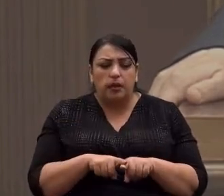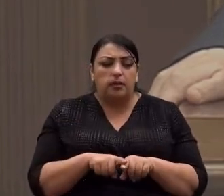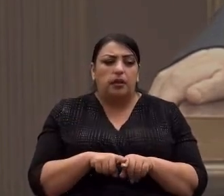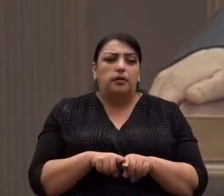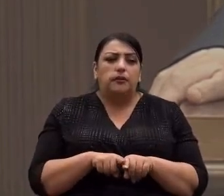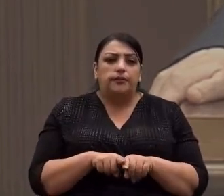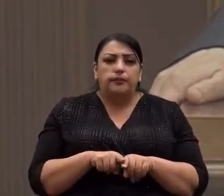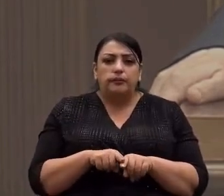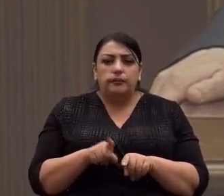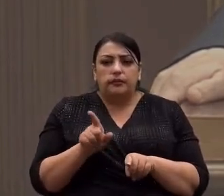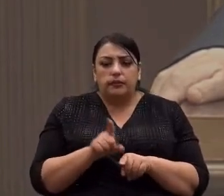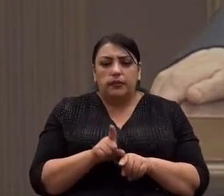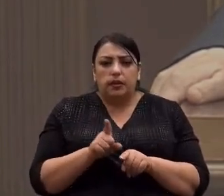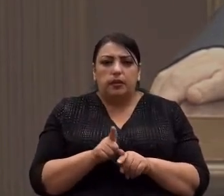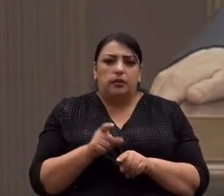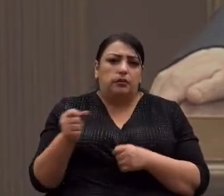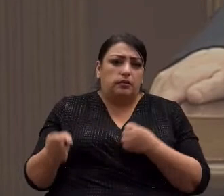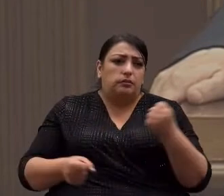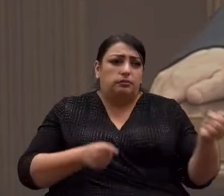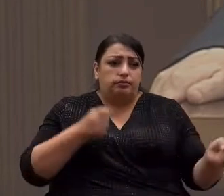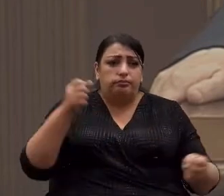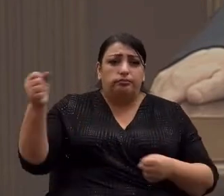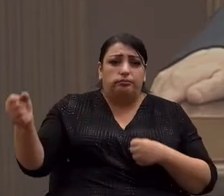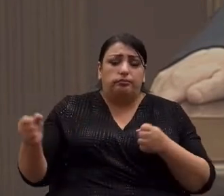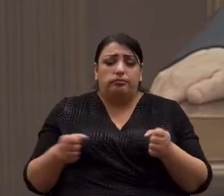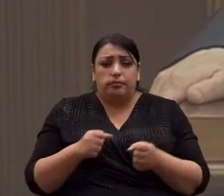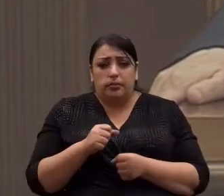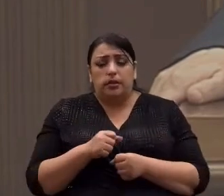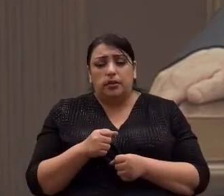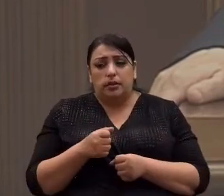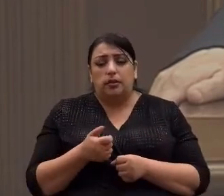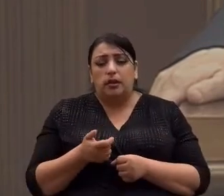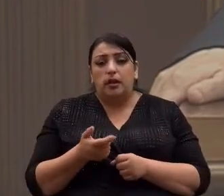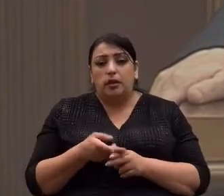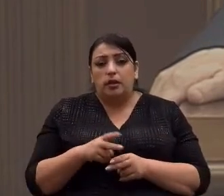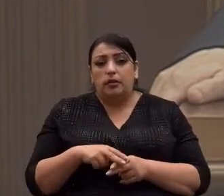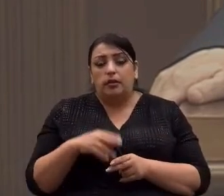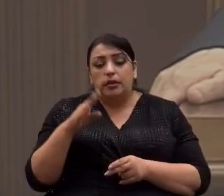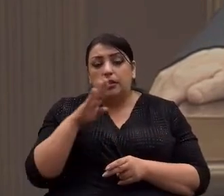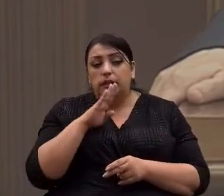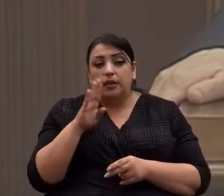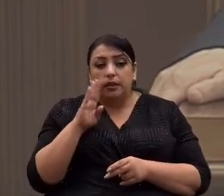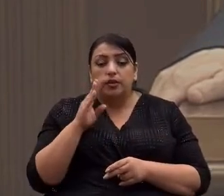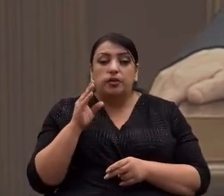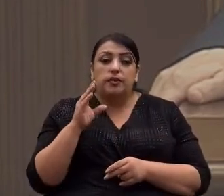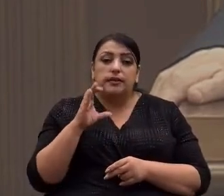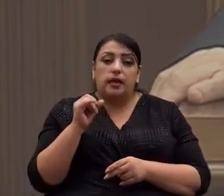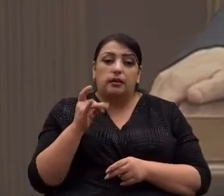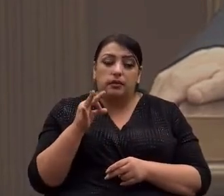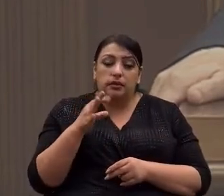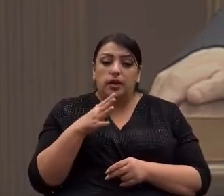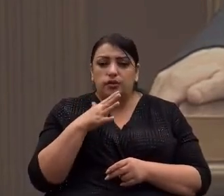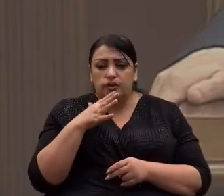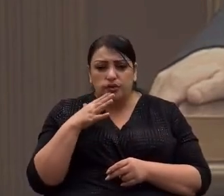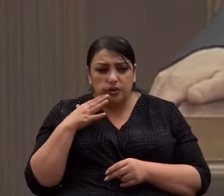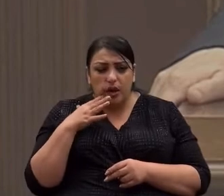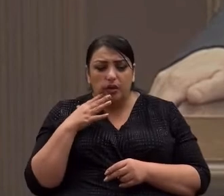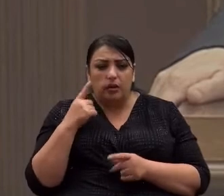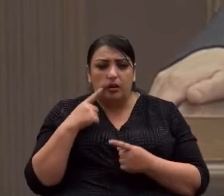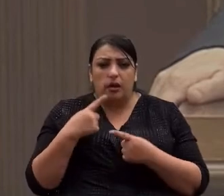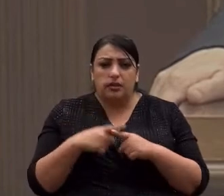հիմնականում, դրանք ձեռքբերումներ են։ Տիկին Սարգսյան, ակադեմիան տվել է շատ արժեքավոր կադրային